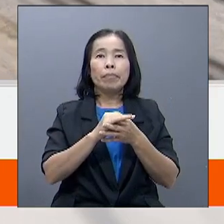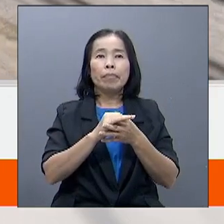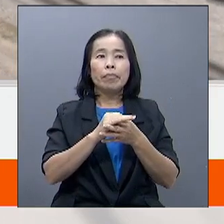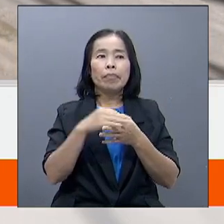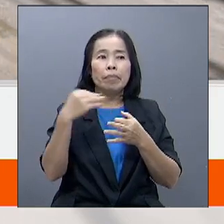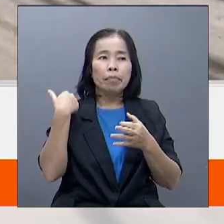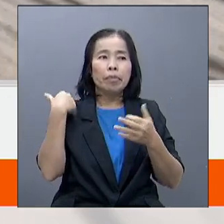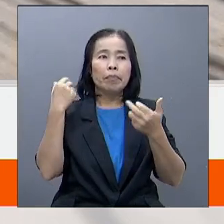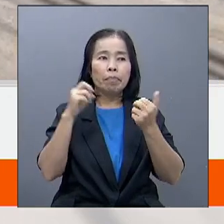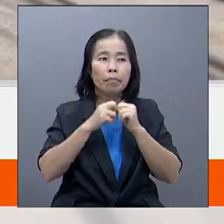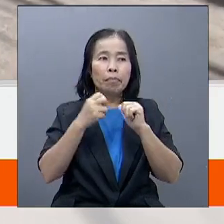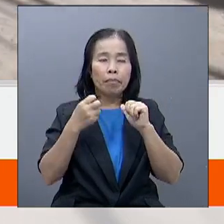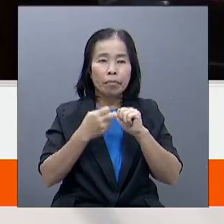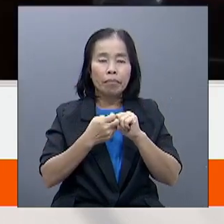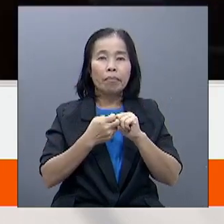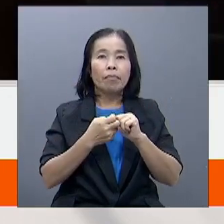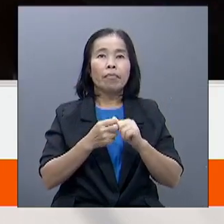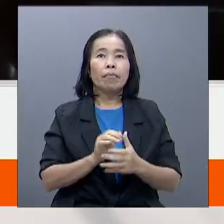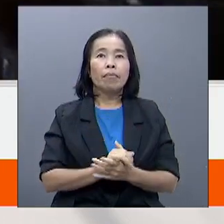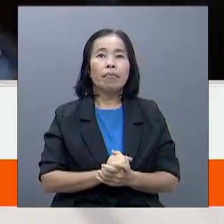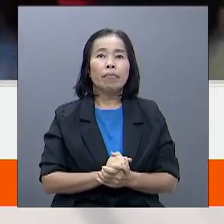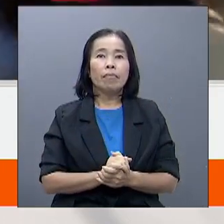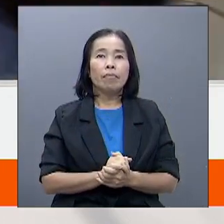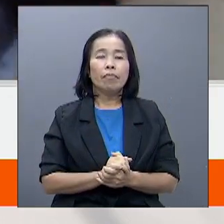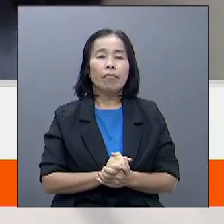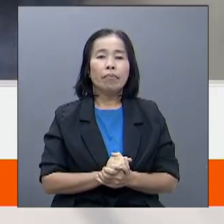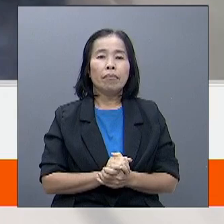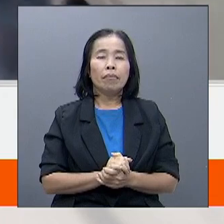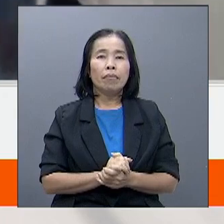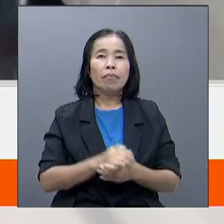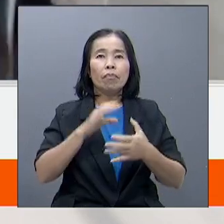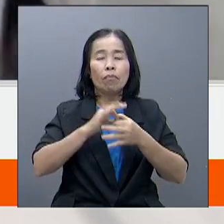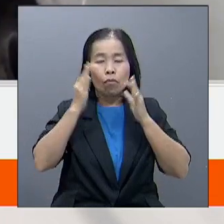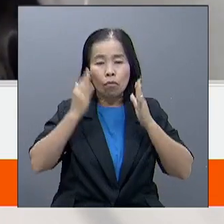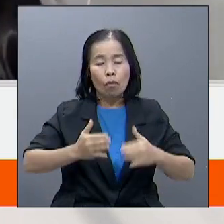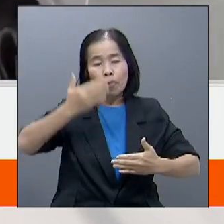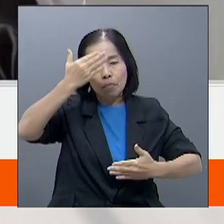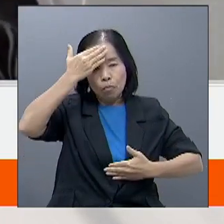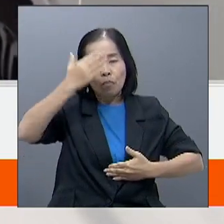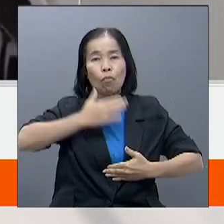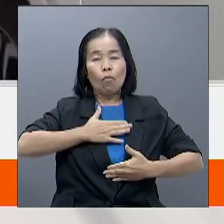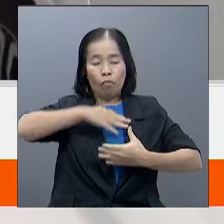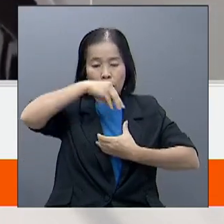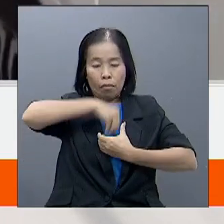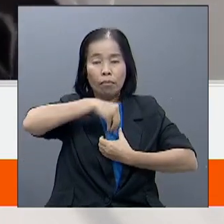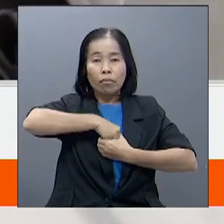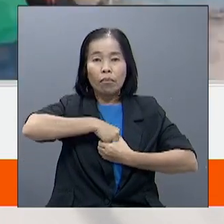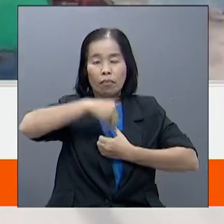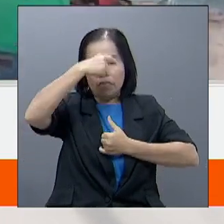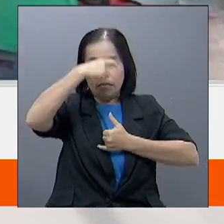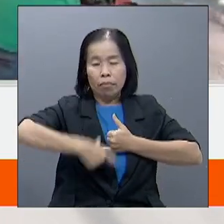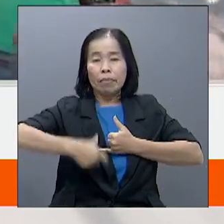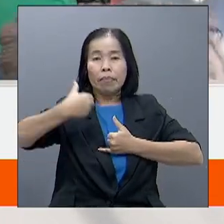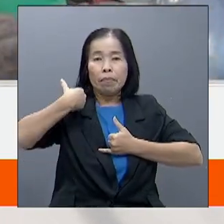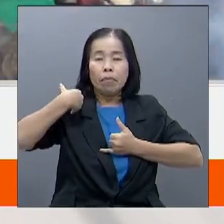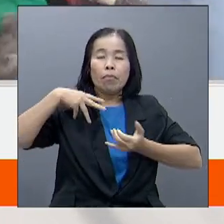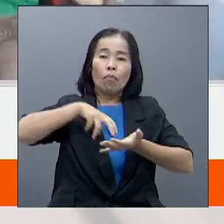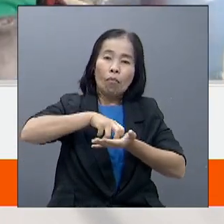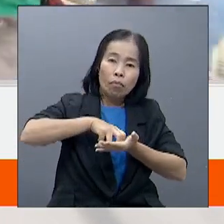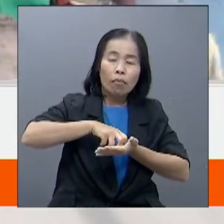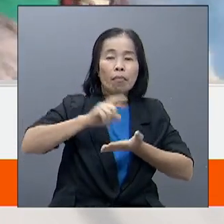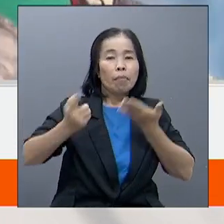ครับก็คือปัจจัยของตัวผู้ป่วยเองครับเช่นเป็นมีโรคประจ